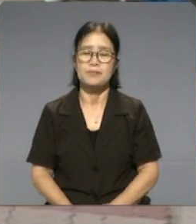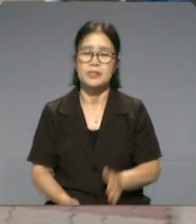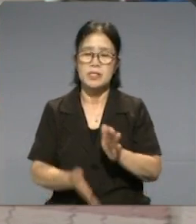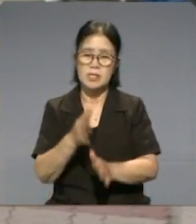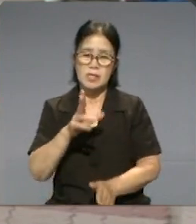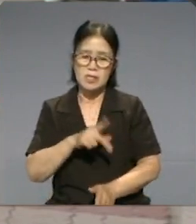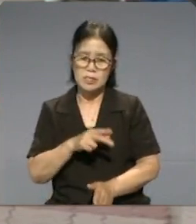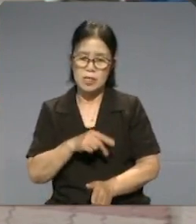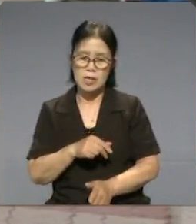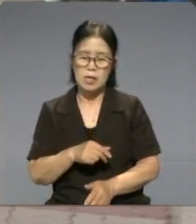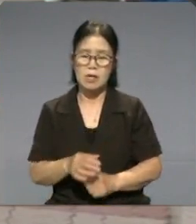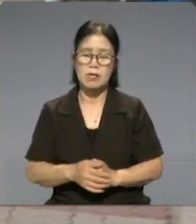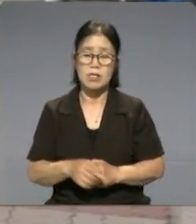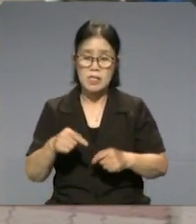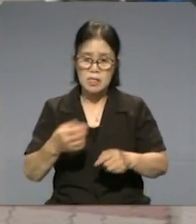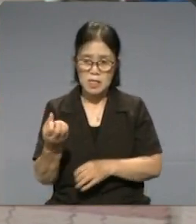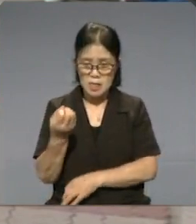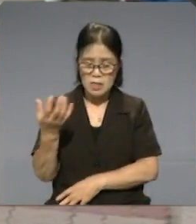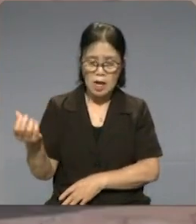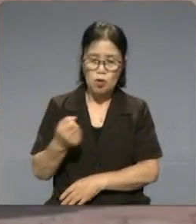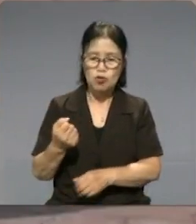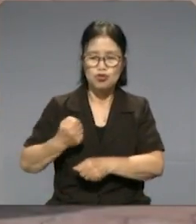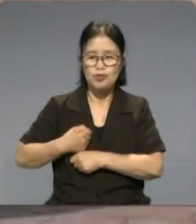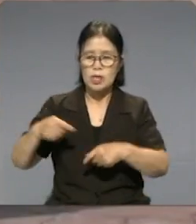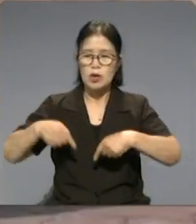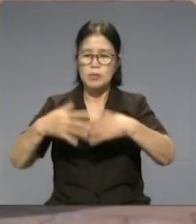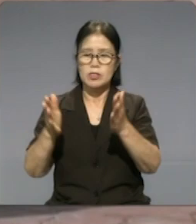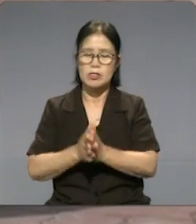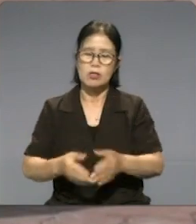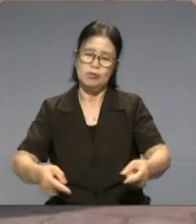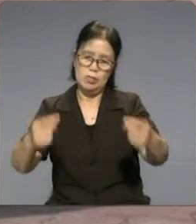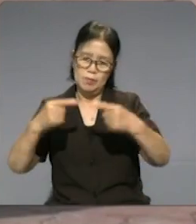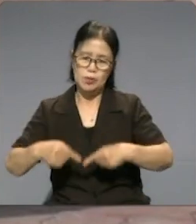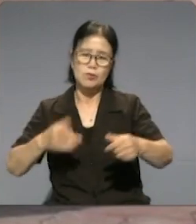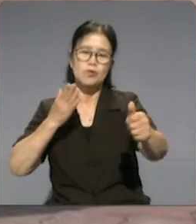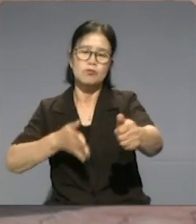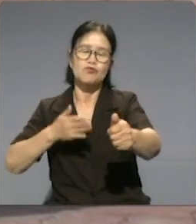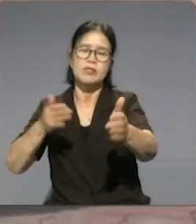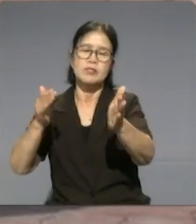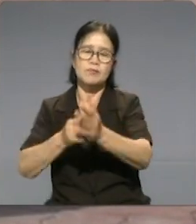시의회 특위는 이를 토대로 군의 협의체 구성 참여를 요구했습니다.